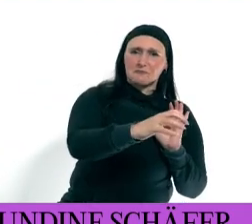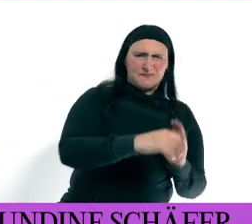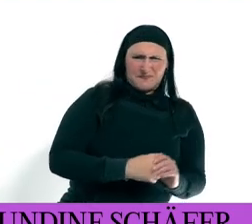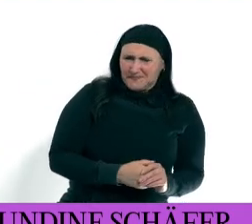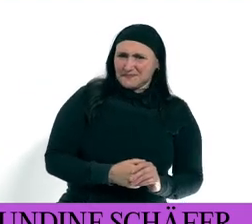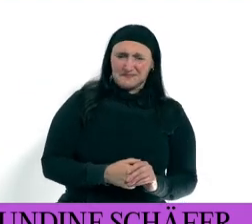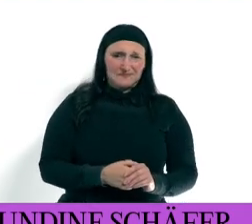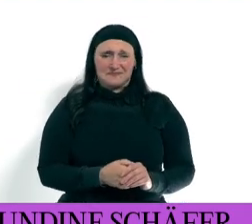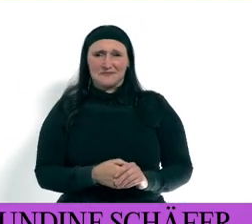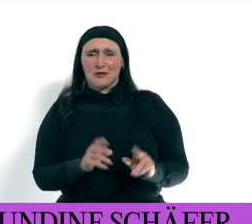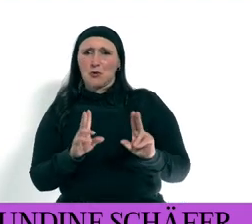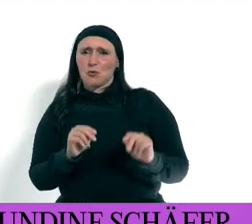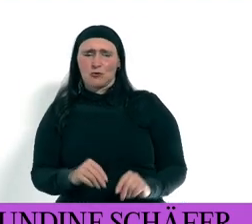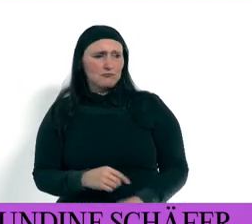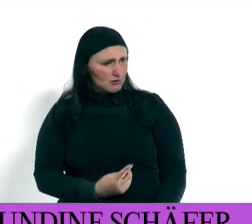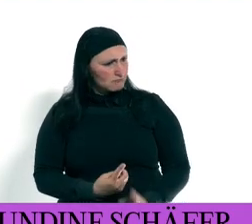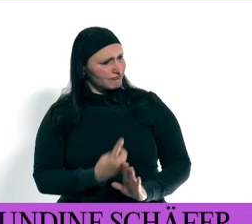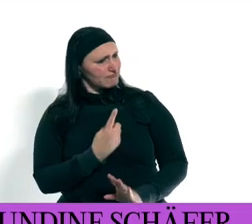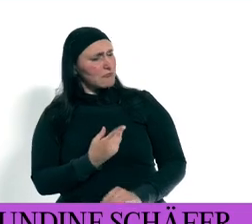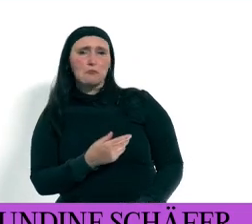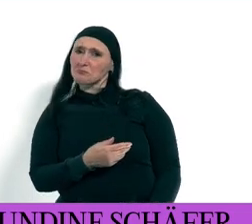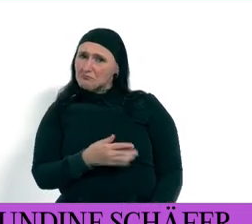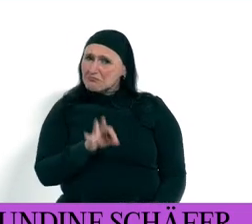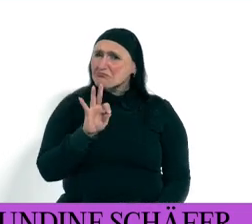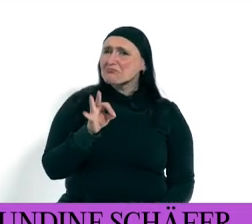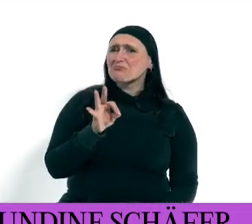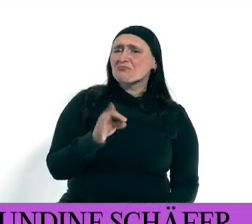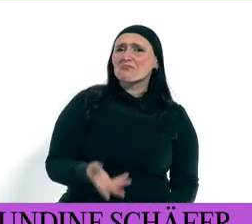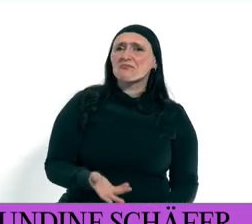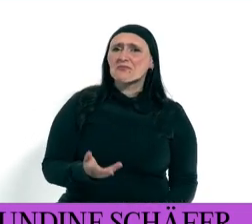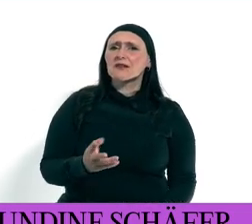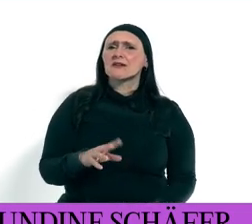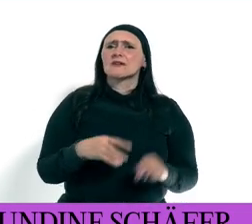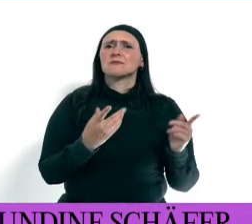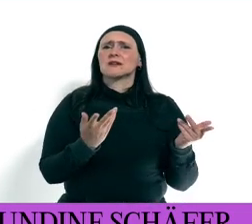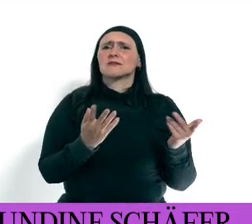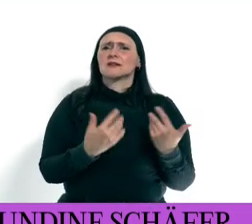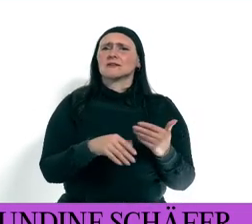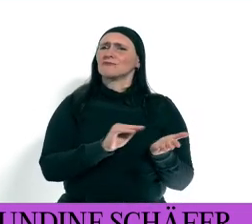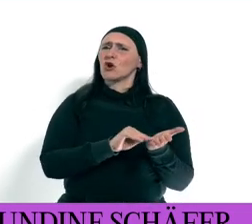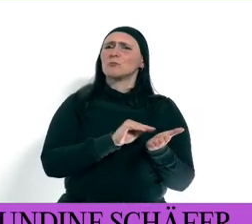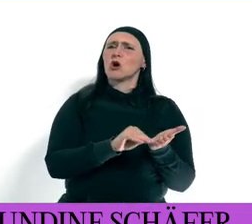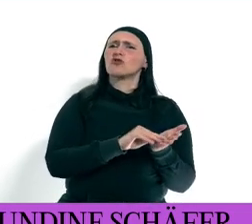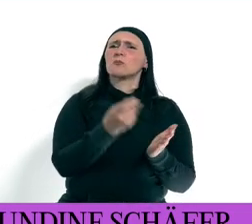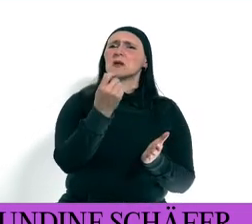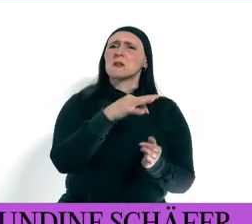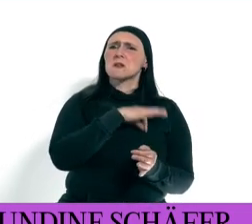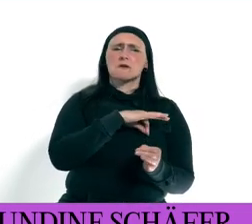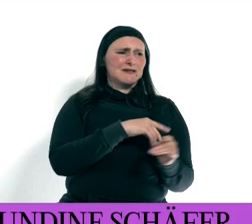interessiert ist und zeigt diese Kunst eben in einer ganz anderen Welt, in einem ganz anderen Kontext. Man bietet also